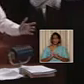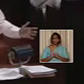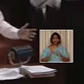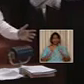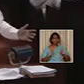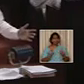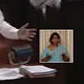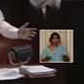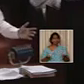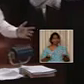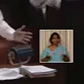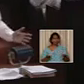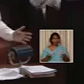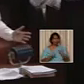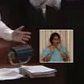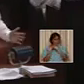කොහොමද වෙන්නේ